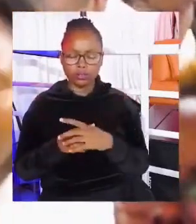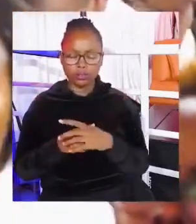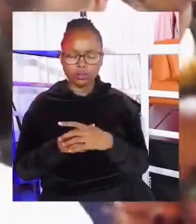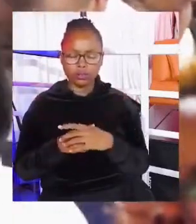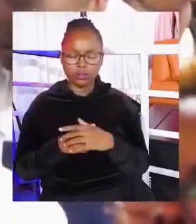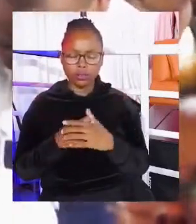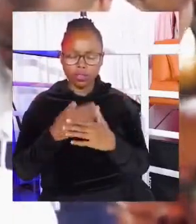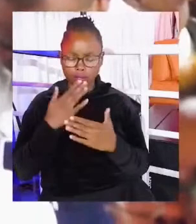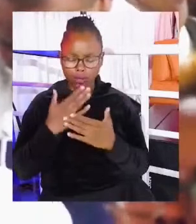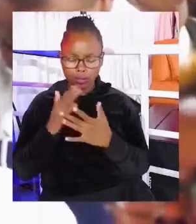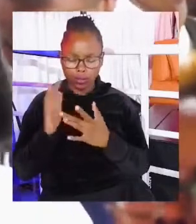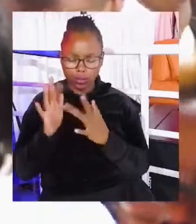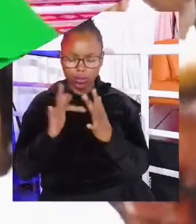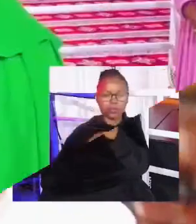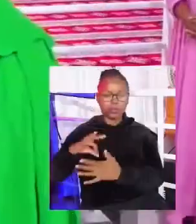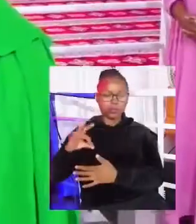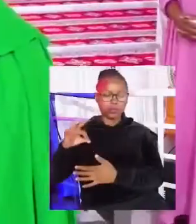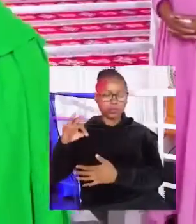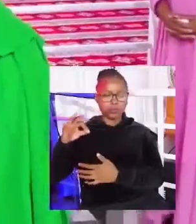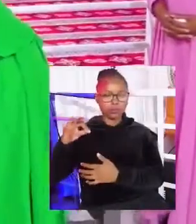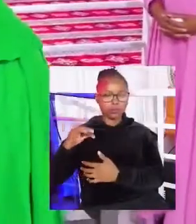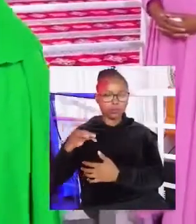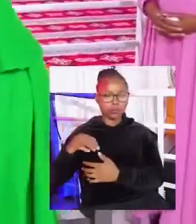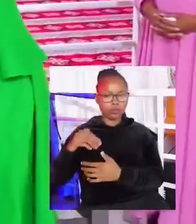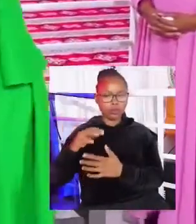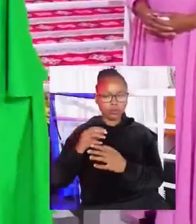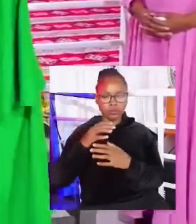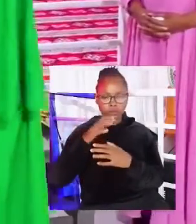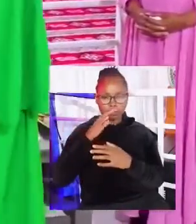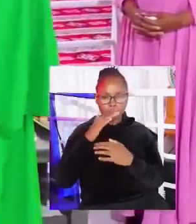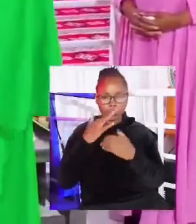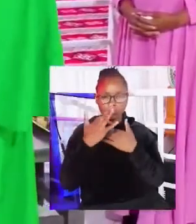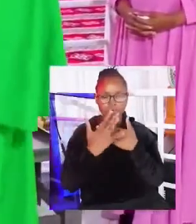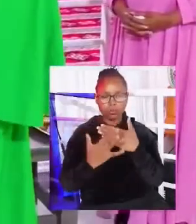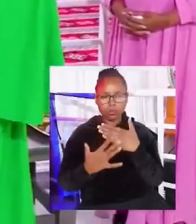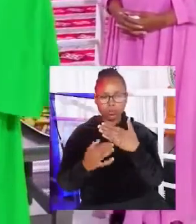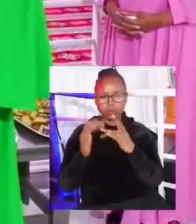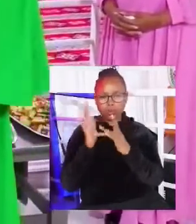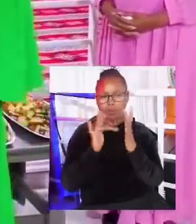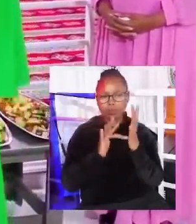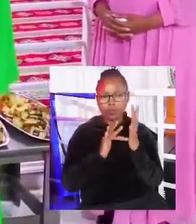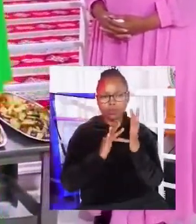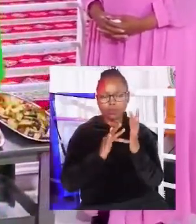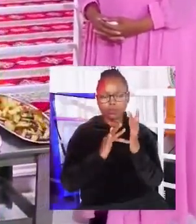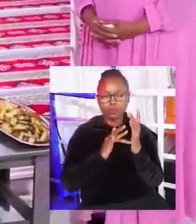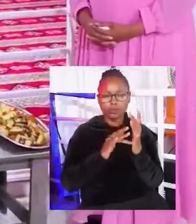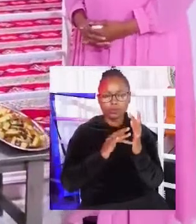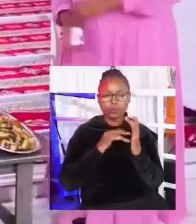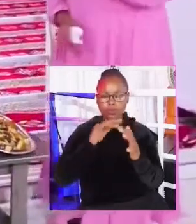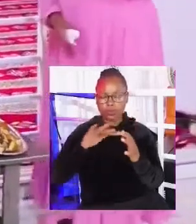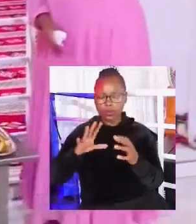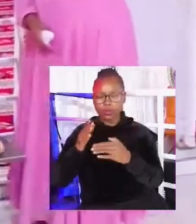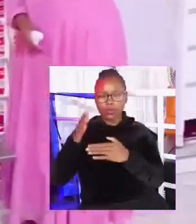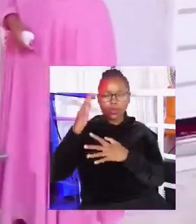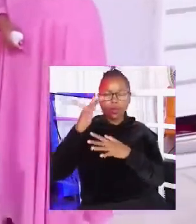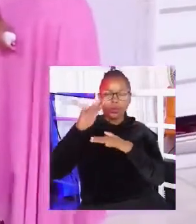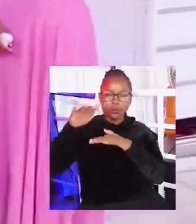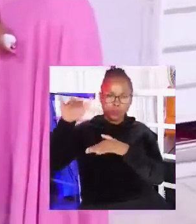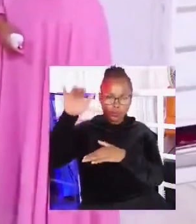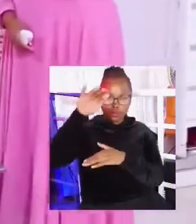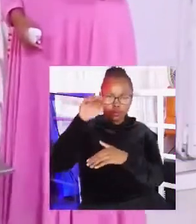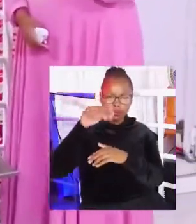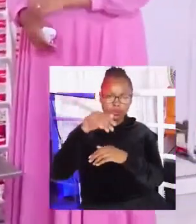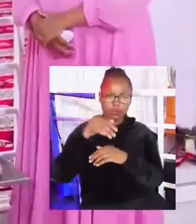nĩrĩo monthly prayers tũkĩnyua thakame ĩno nĩ thakame ya Jesu Kristo mũrũ wa Ngai ũrĩa wĩ igũrũ mũno thakame ĩno